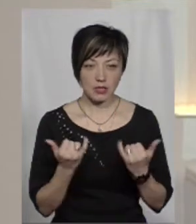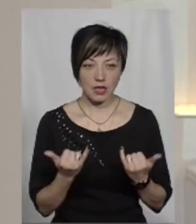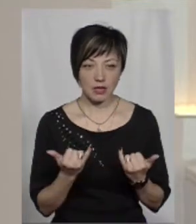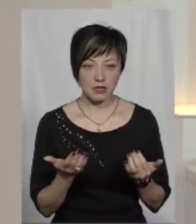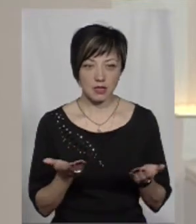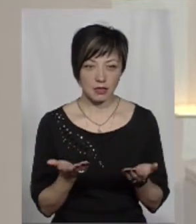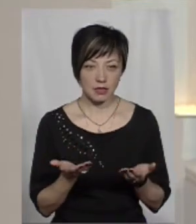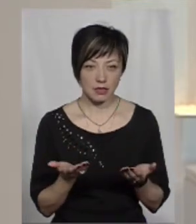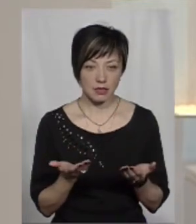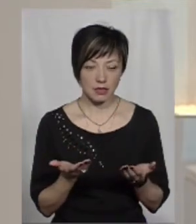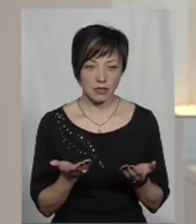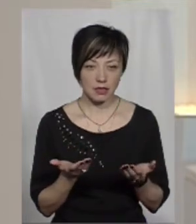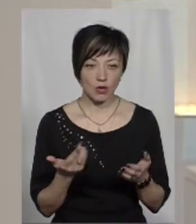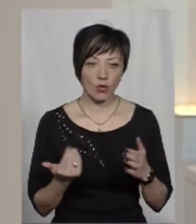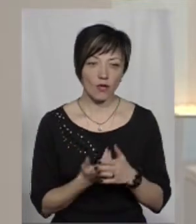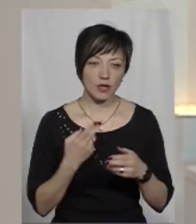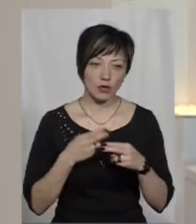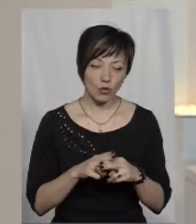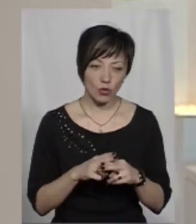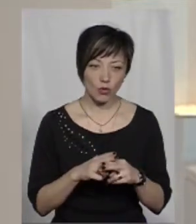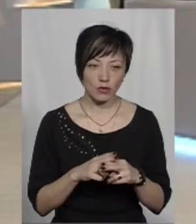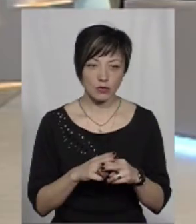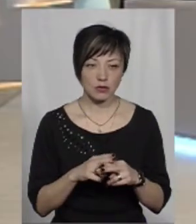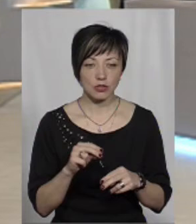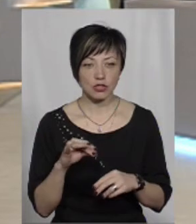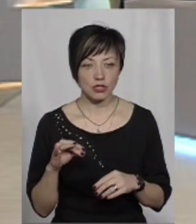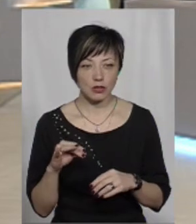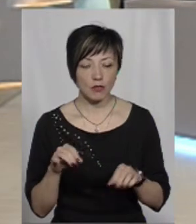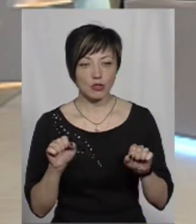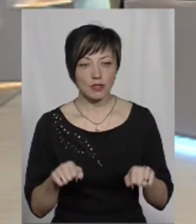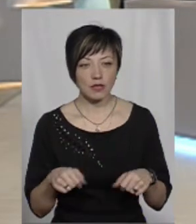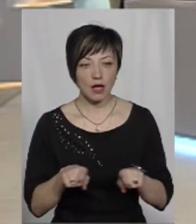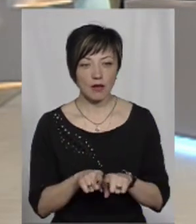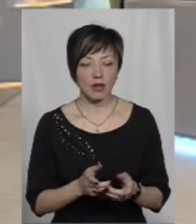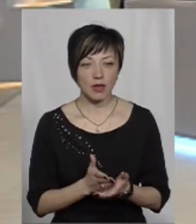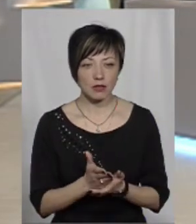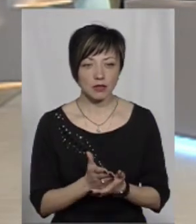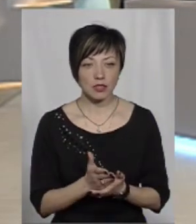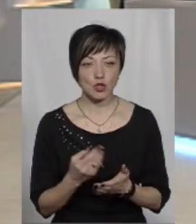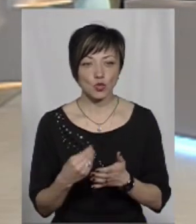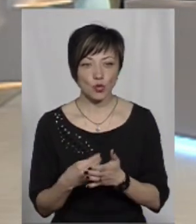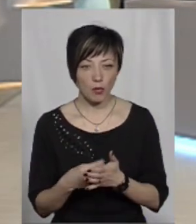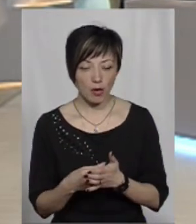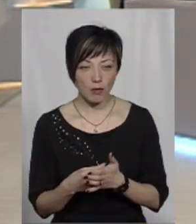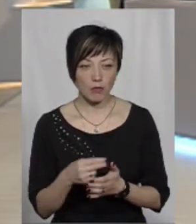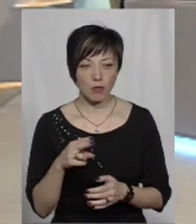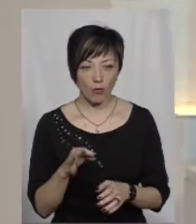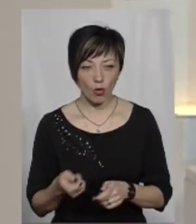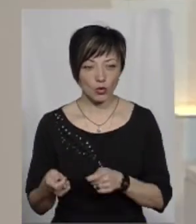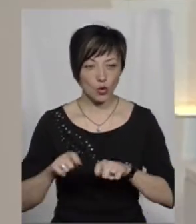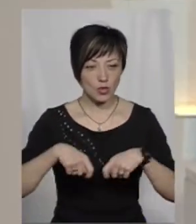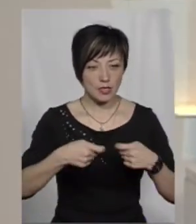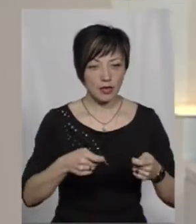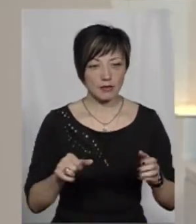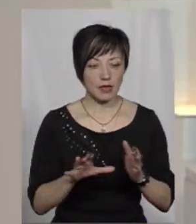зараз якісь є новітні технології. Чи можливий такий варіант, що от та сума по